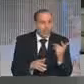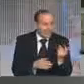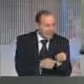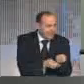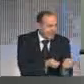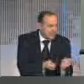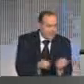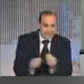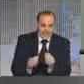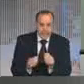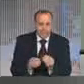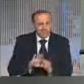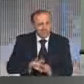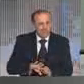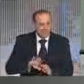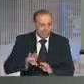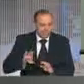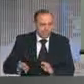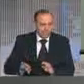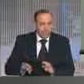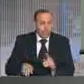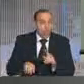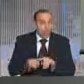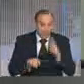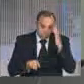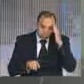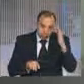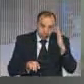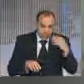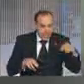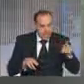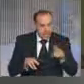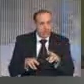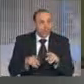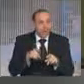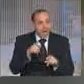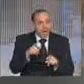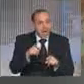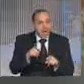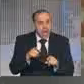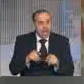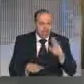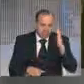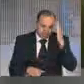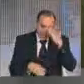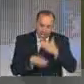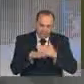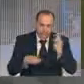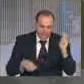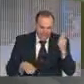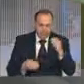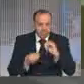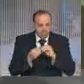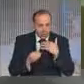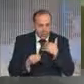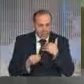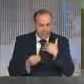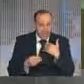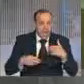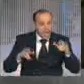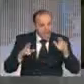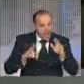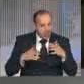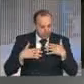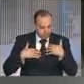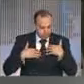سياسي ليبقى بين ايادي اهل الذكر بالرجوع الى ان اهل مكه ادرى بشعابها وبعو الى